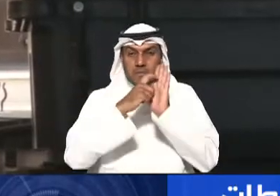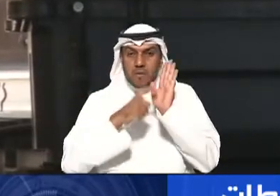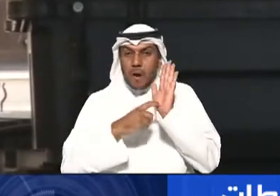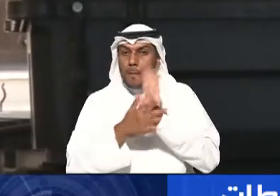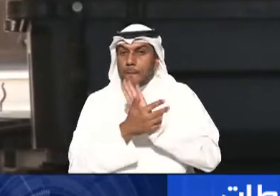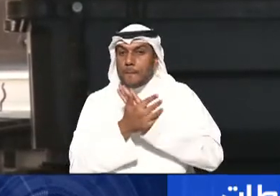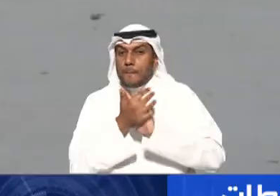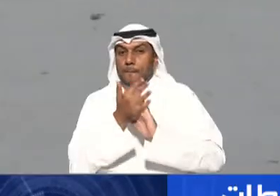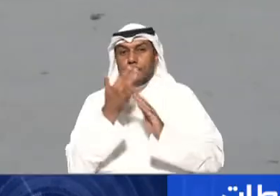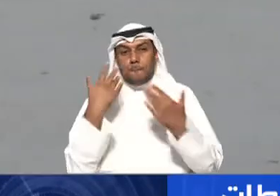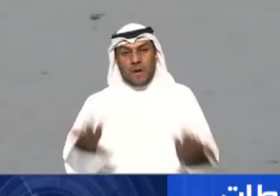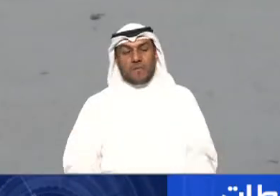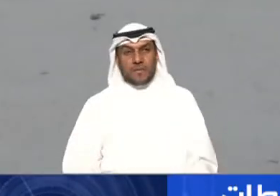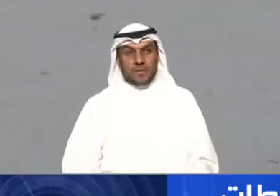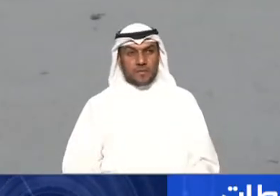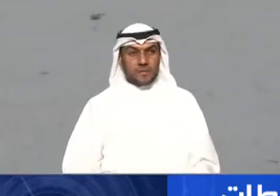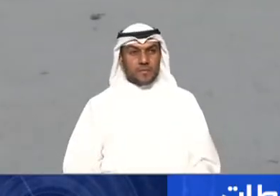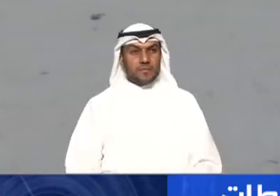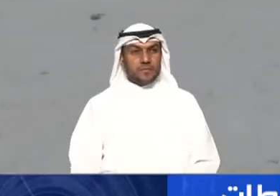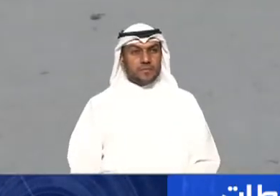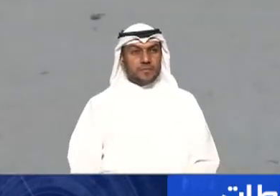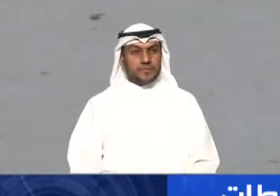والسلامة.